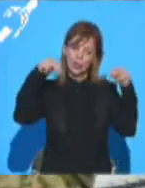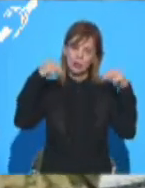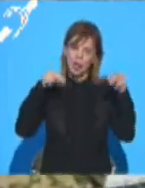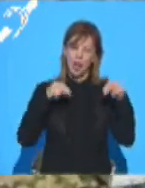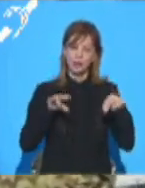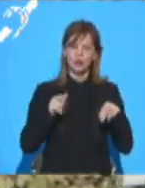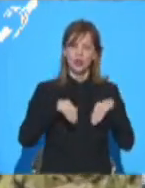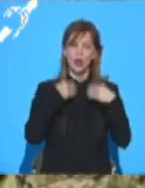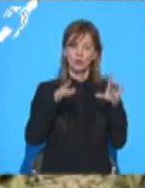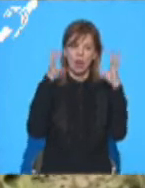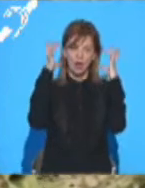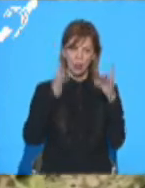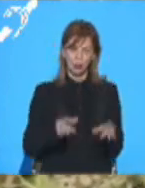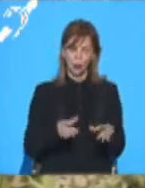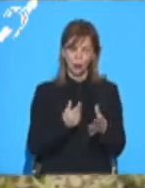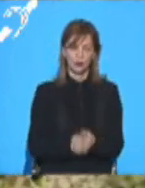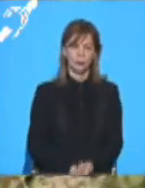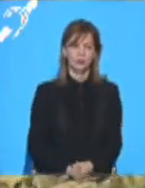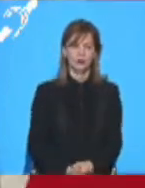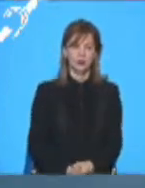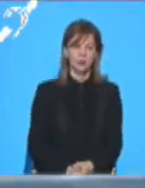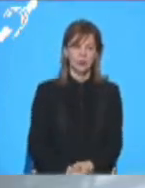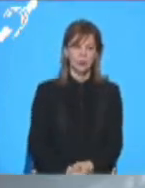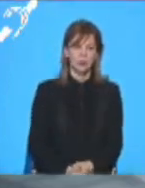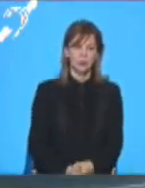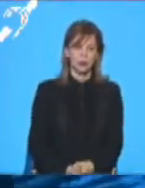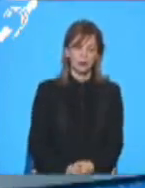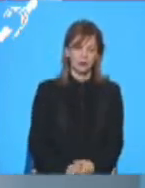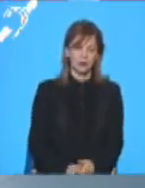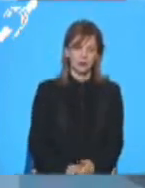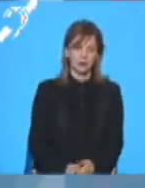colinde și au împărțit cadouri spre bucuria localnicilor.